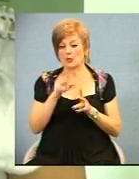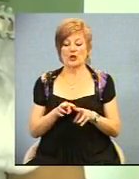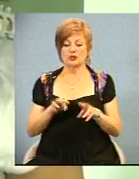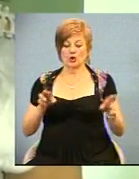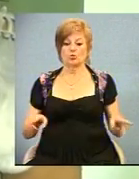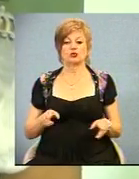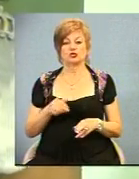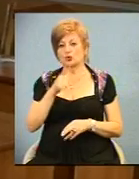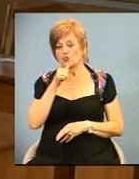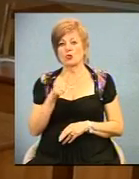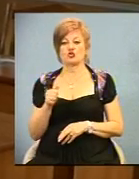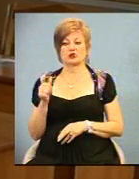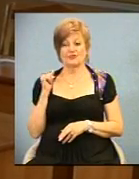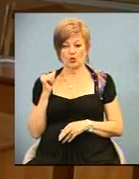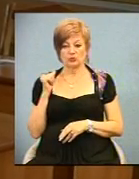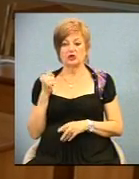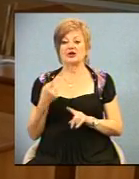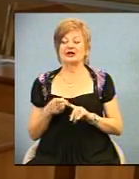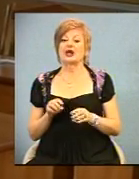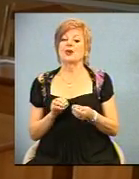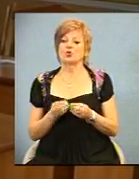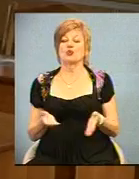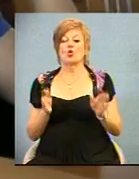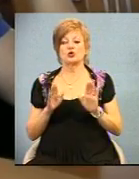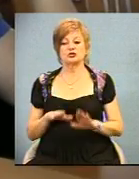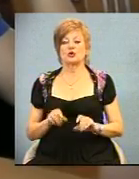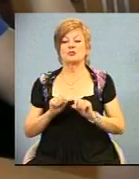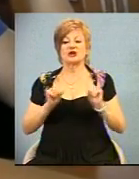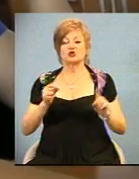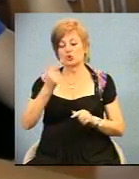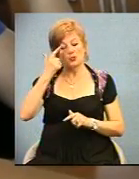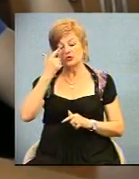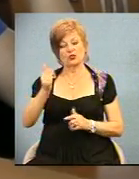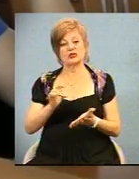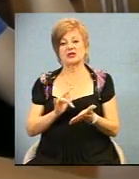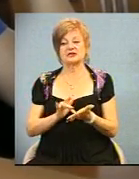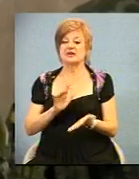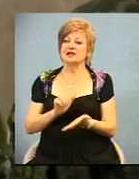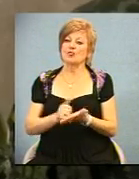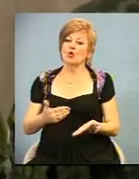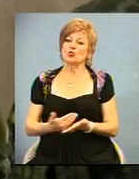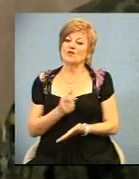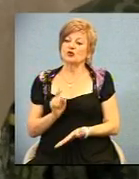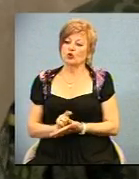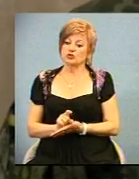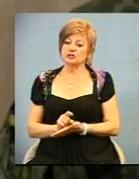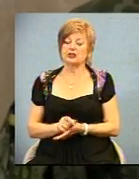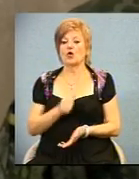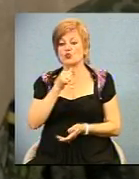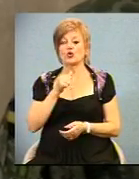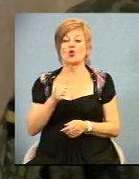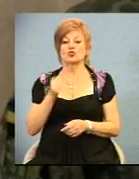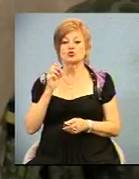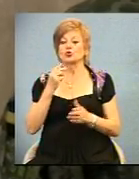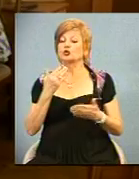період минулого року. Помітною проблемою залишаються підприємства, котрі не повідомляють центрам зайнятості про нові вакансії. Через них торік співвідношення тих,